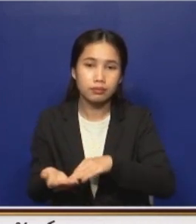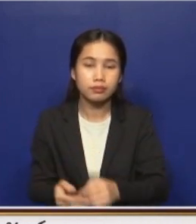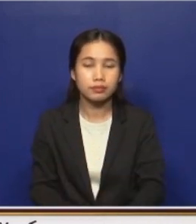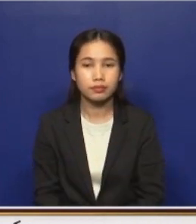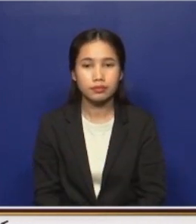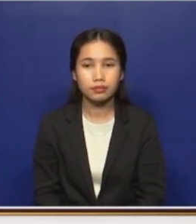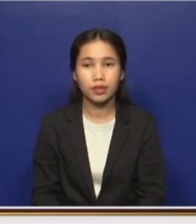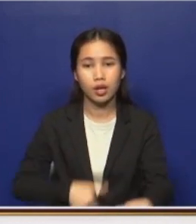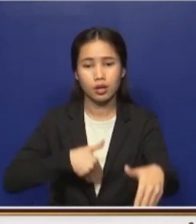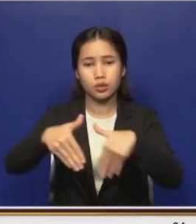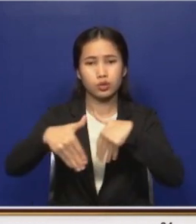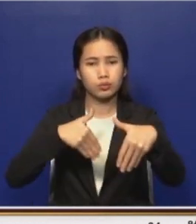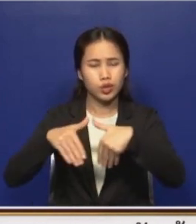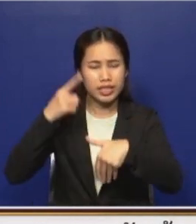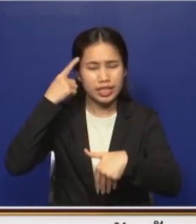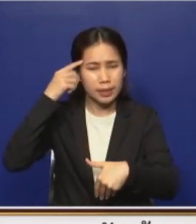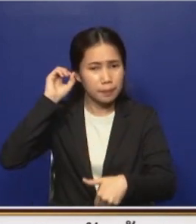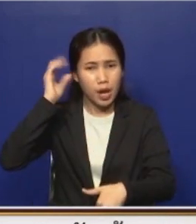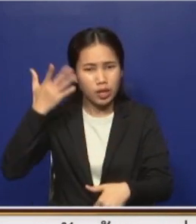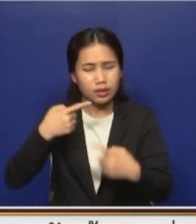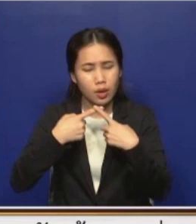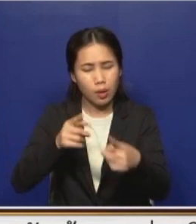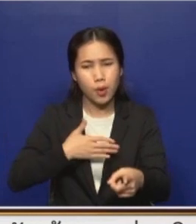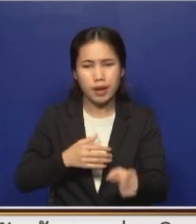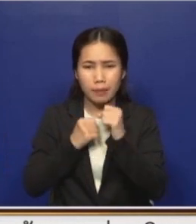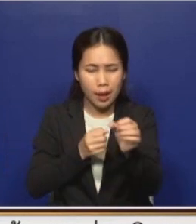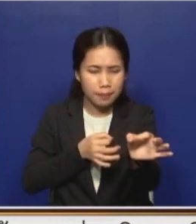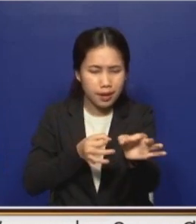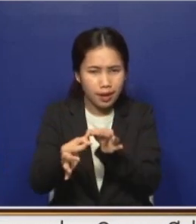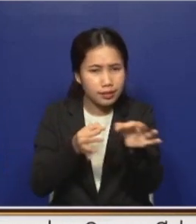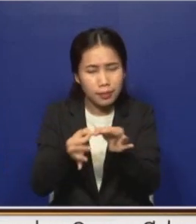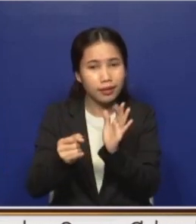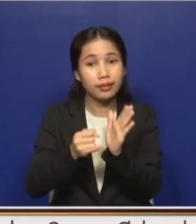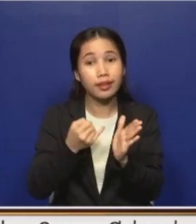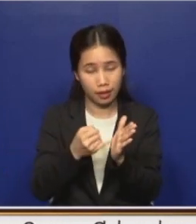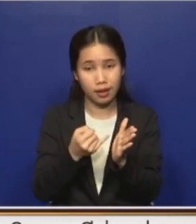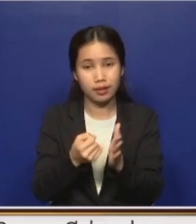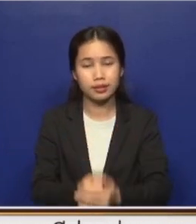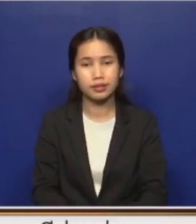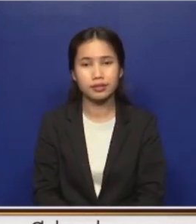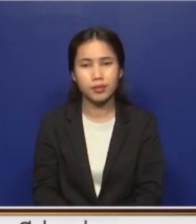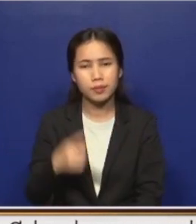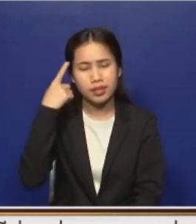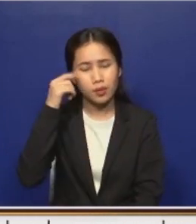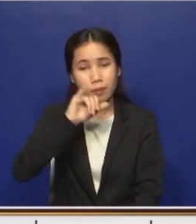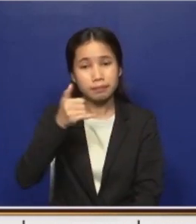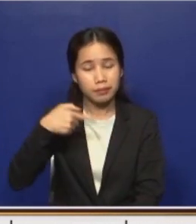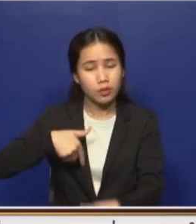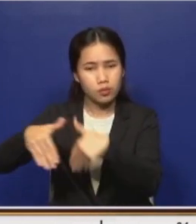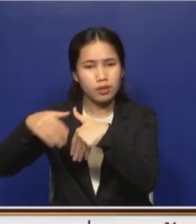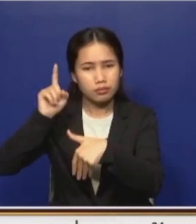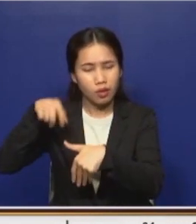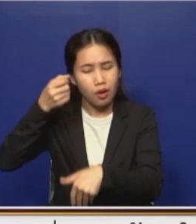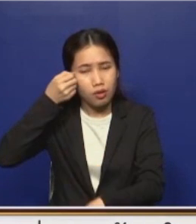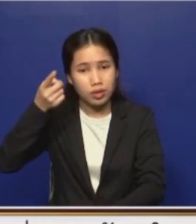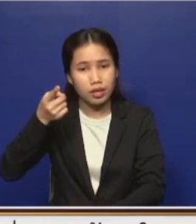จะผ่านไปง่ายๆนะฮะผมจะบอกให้เลยนะผมได้เตือนแล้วว่าโควิดระบาดที่เมืองอู่ฮั่น